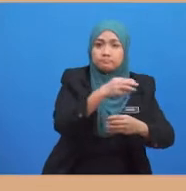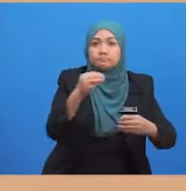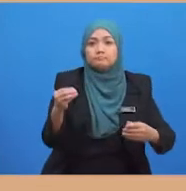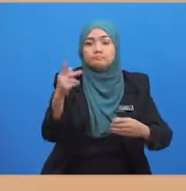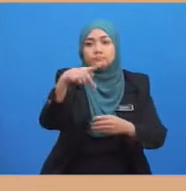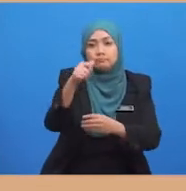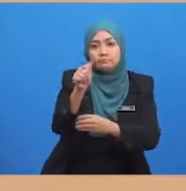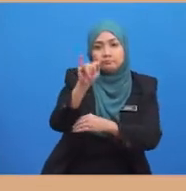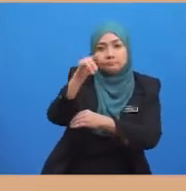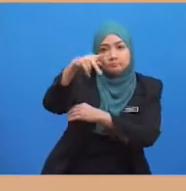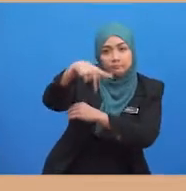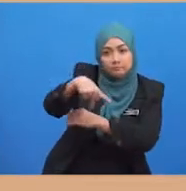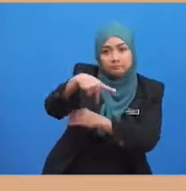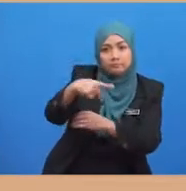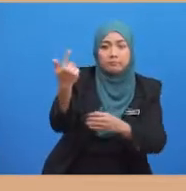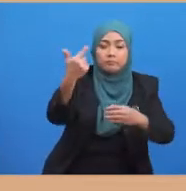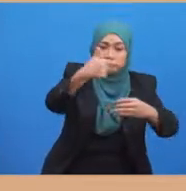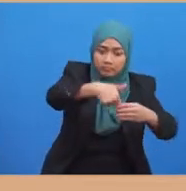petrol.